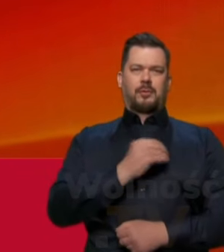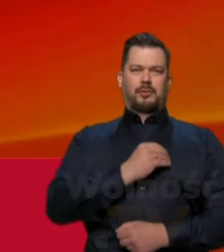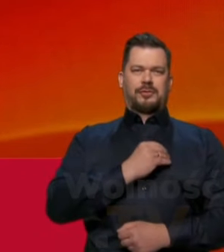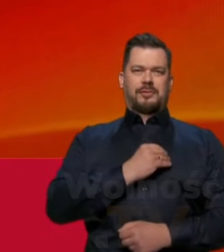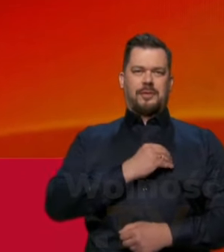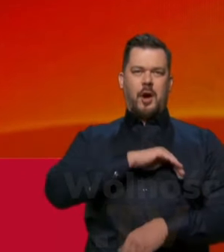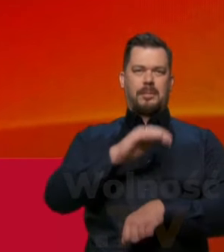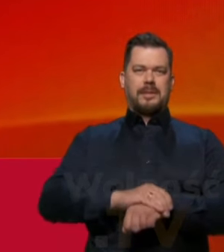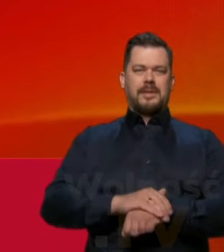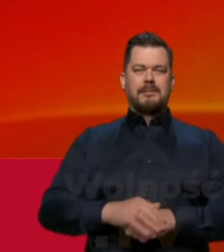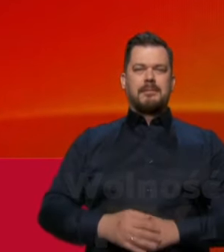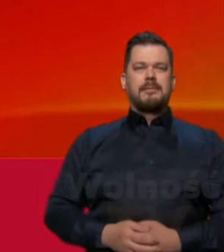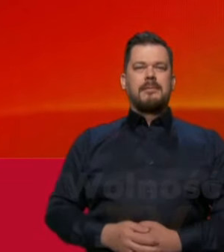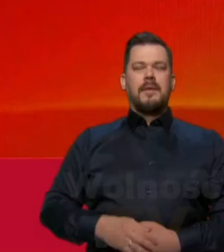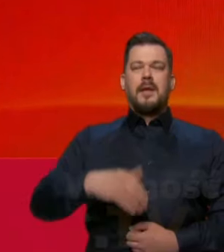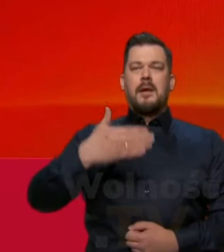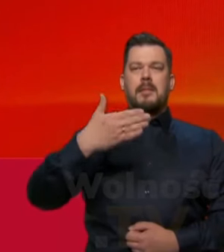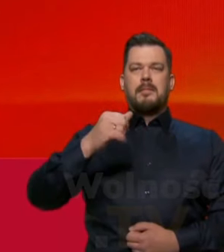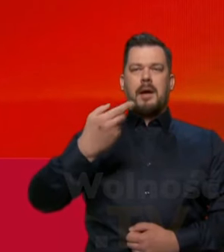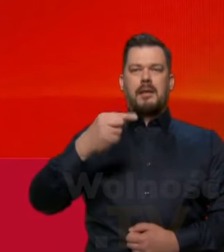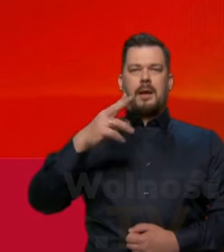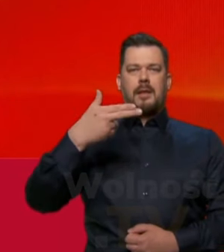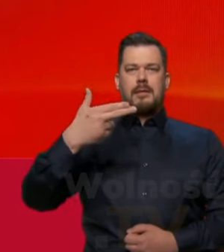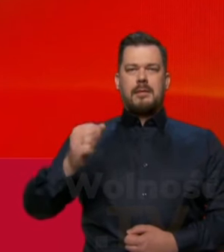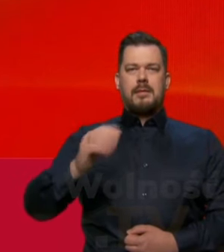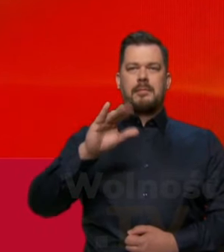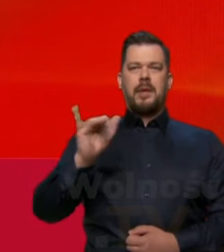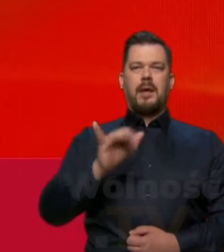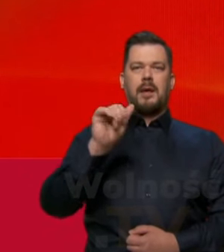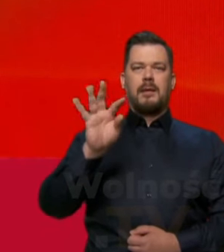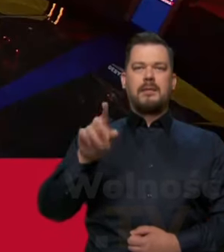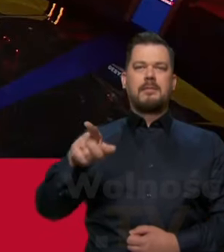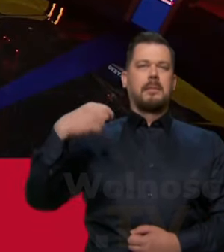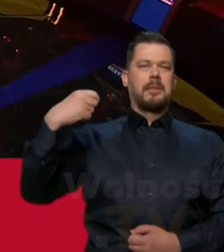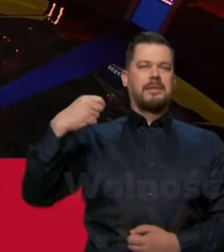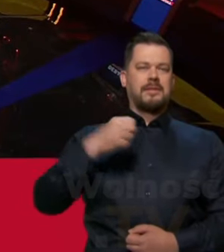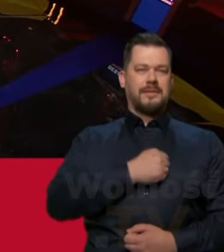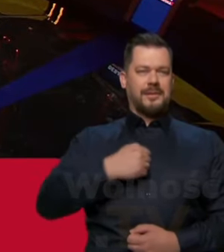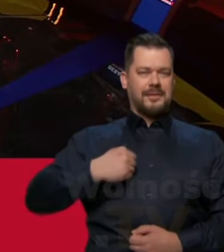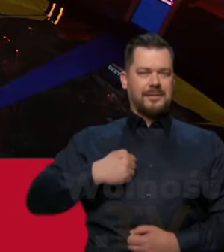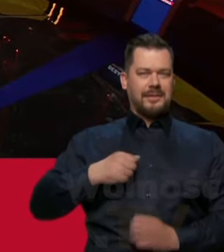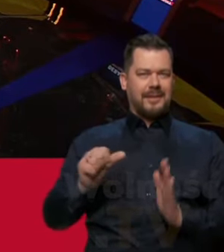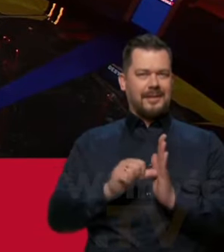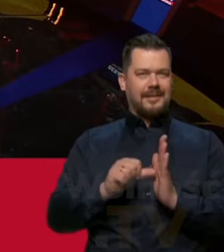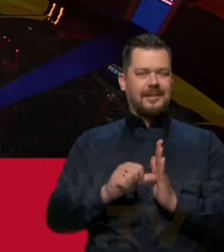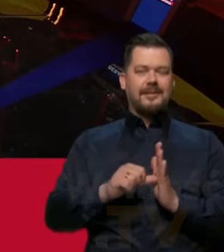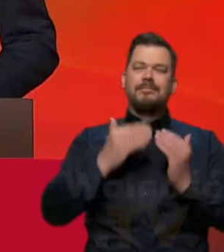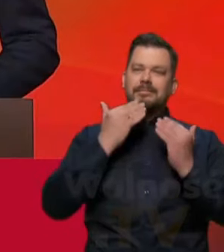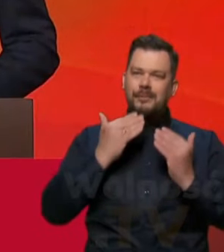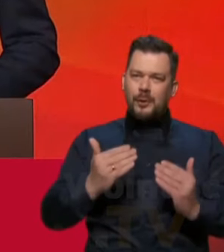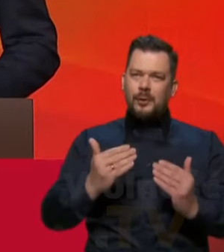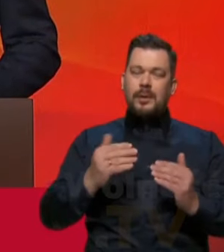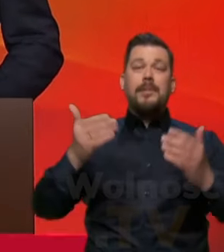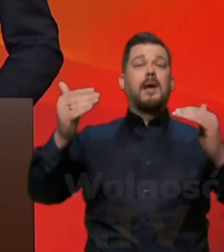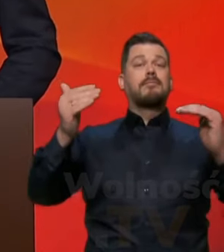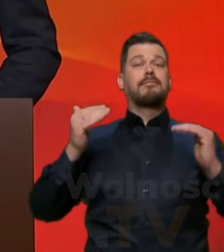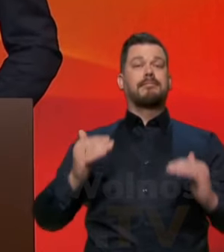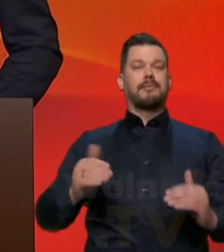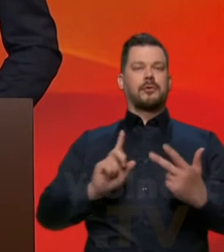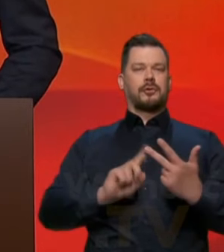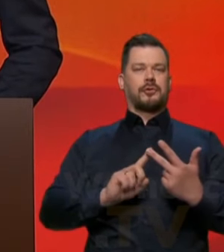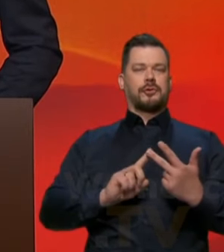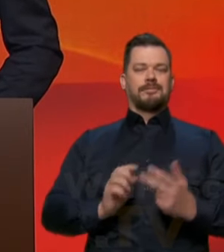obietnica. Magdalena Biejat, kandydatka na prezydenta Warszawy. Bardzo serdecznie dziękujemy. Czas na kolejną